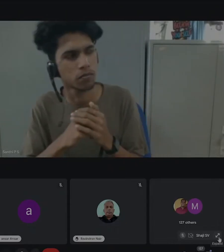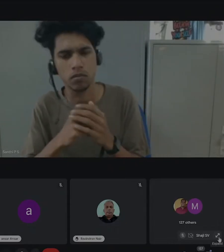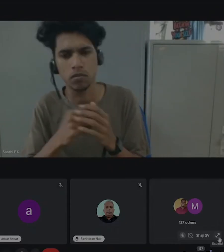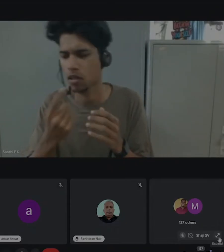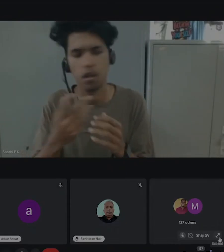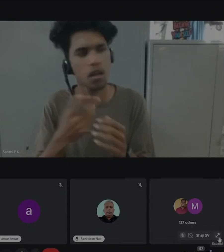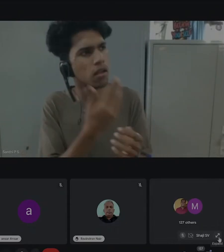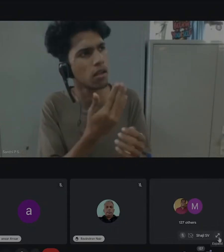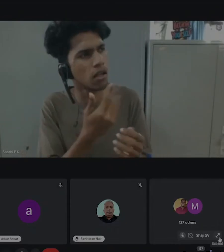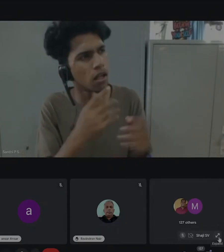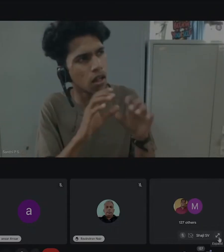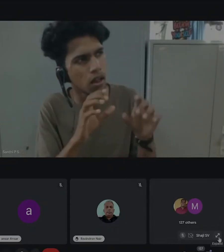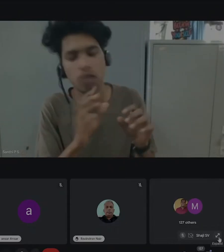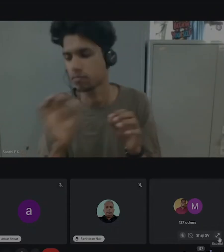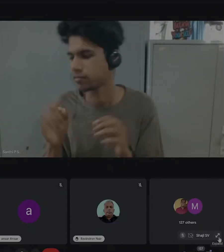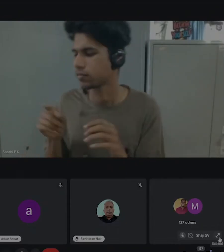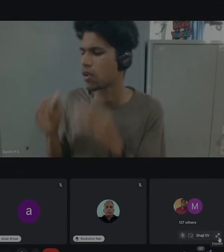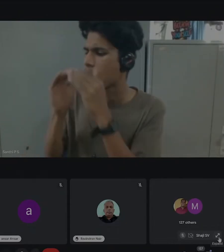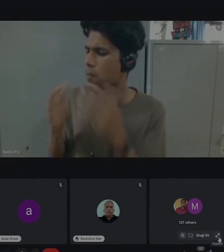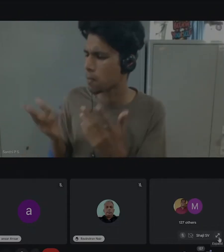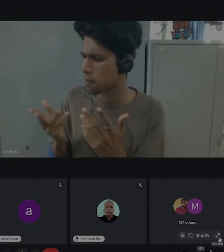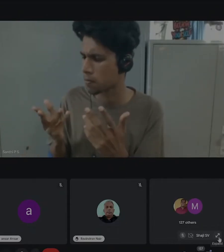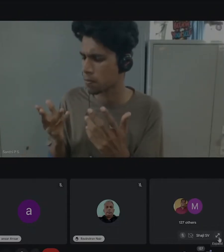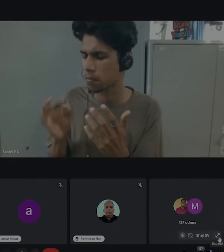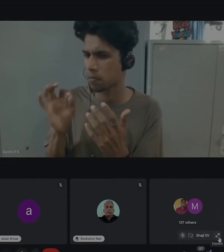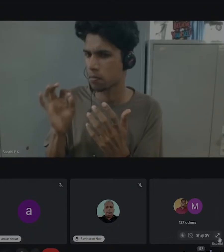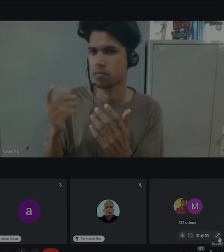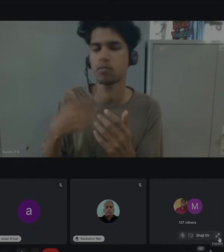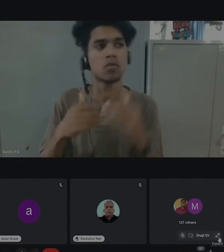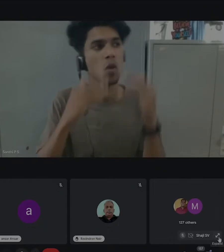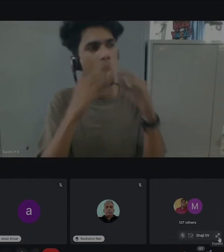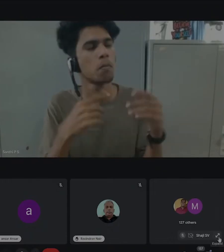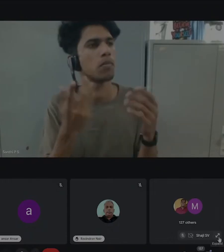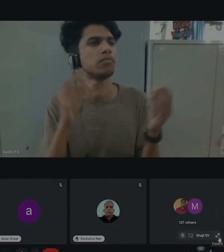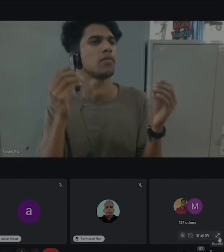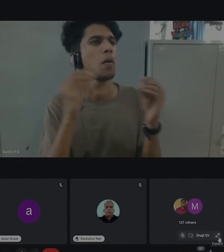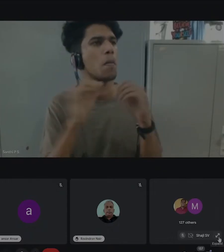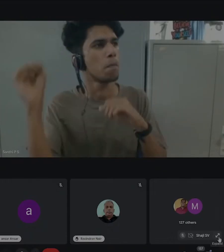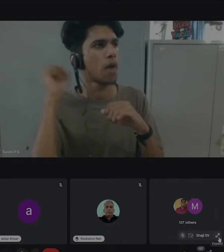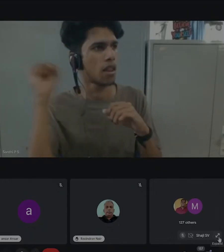പറഞ്ഞോളൂ മാം. വീട് എവിടെയാണ്? വീട് ബാലരാമപുരം ഏരിയയാണ്. ഓക്കെ, അപ്പൊ